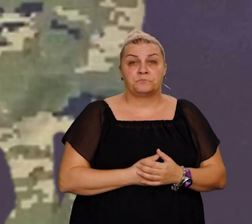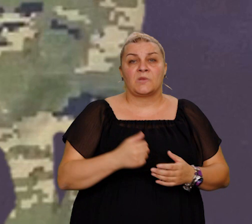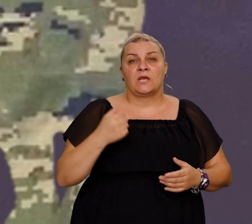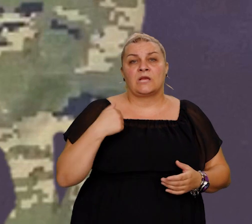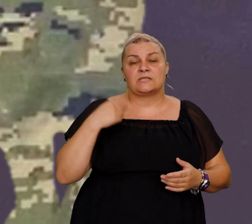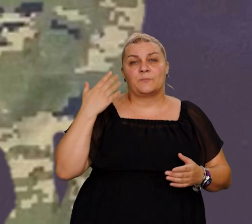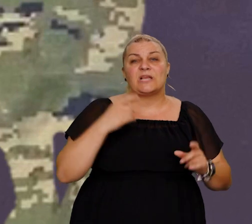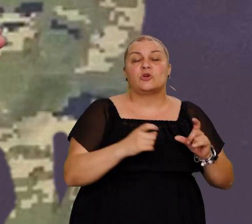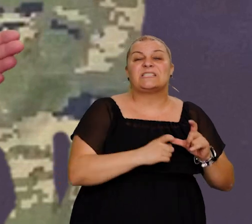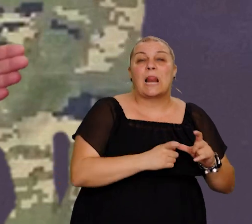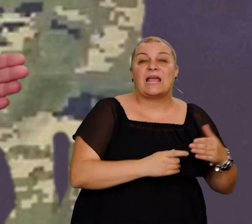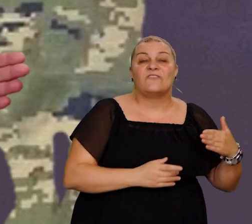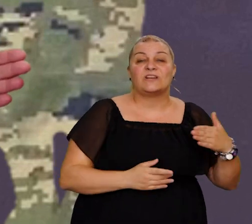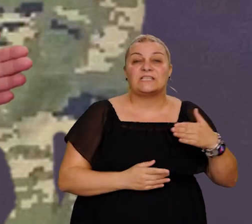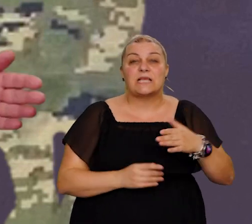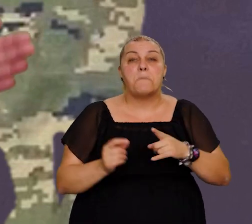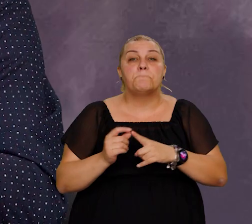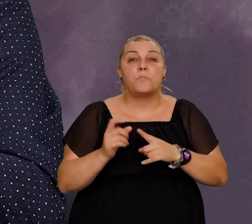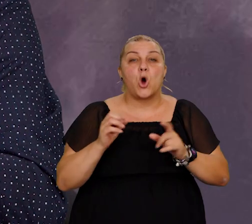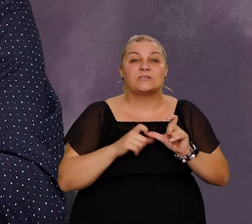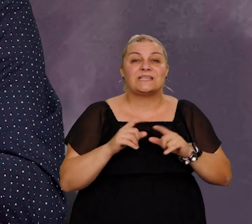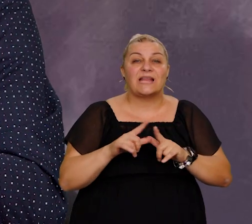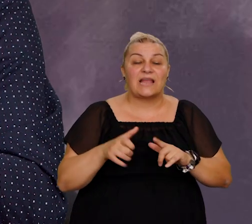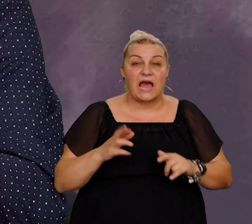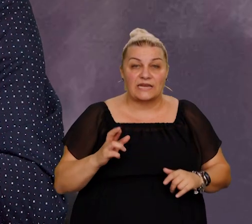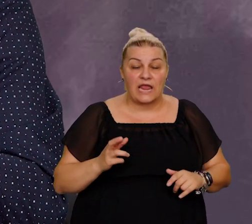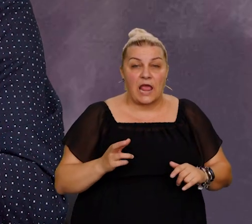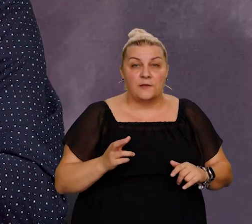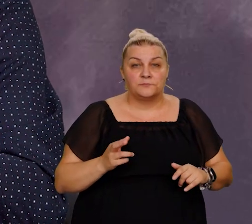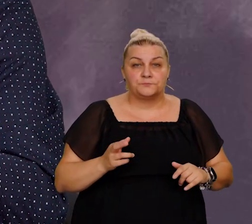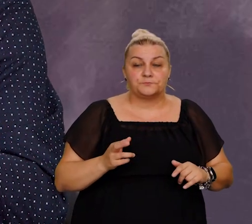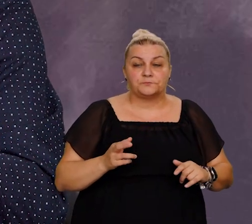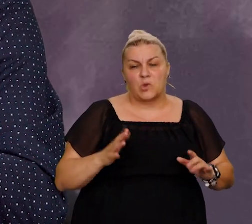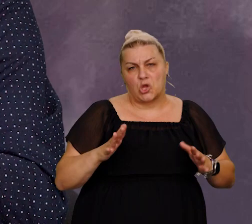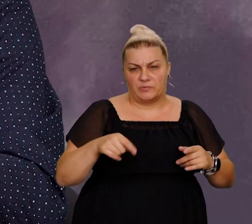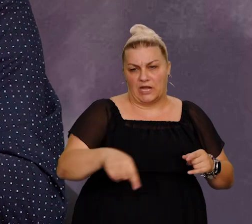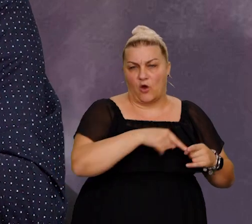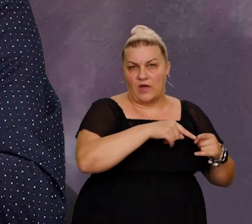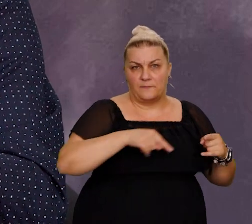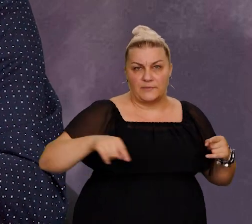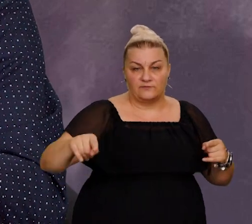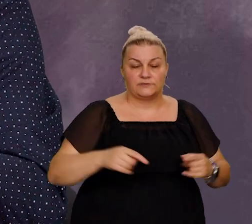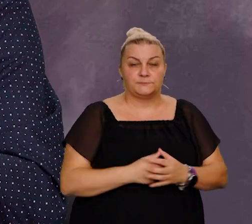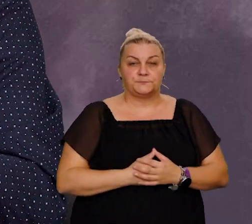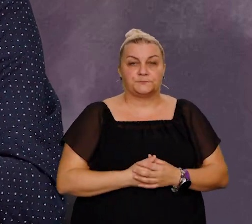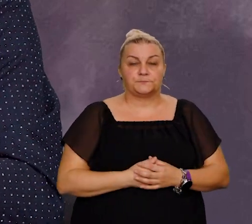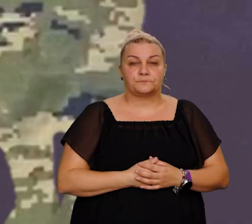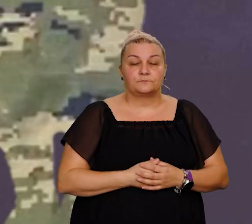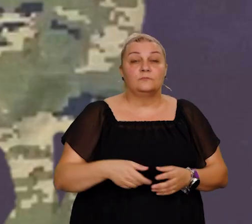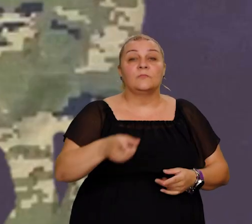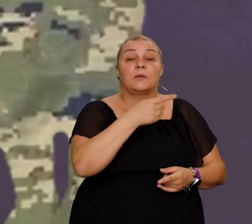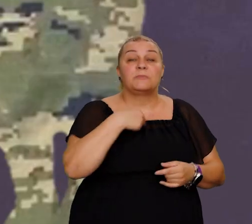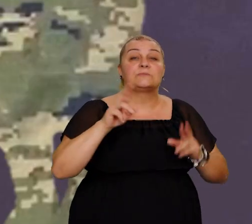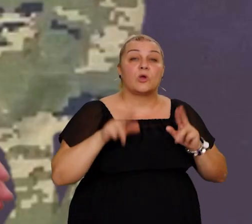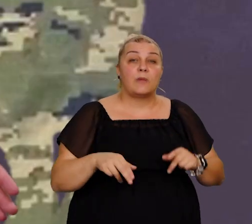bio u pravcu Slivnica, Posedarje, tako taj otprilike Poličnik, taj pravac.